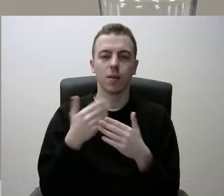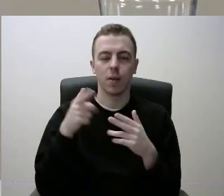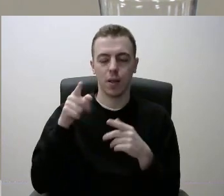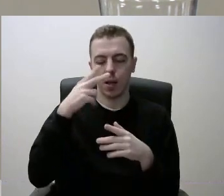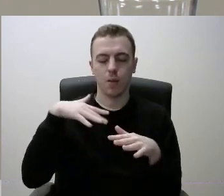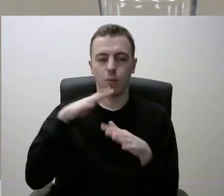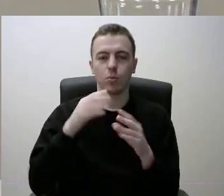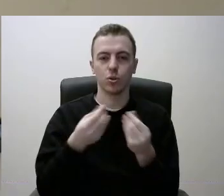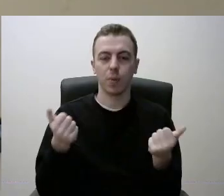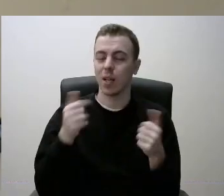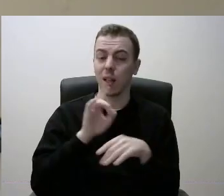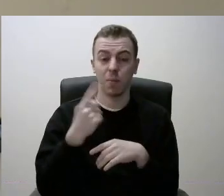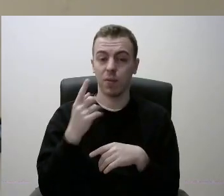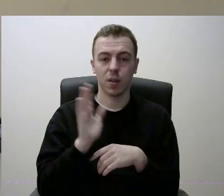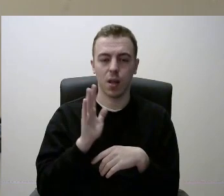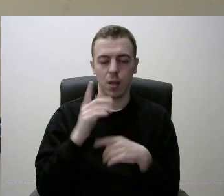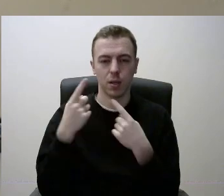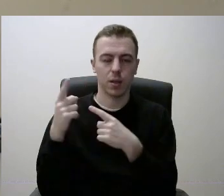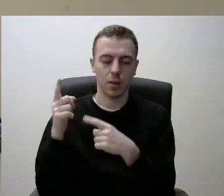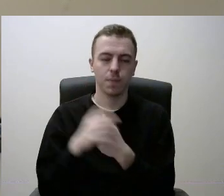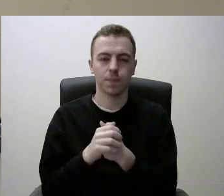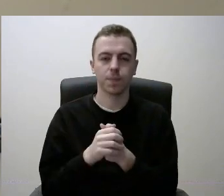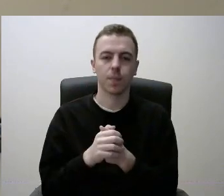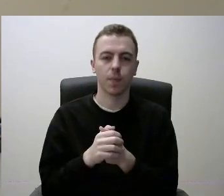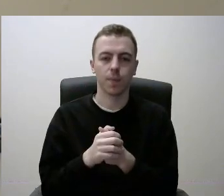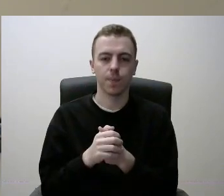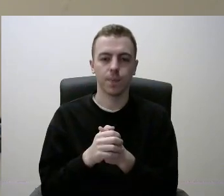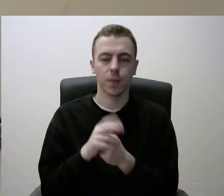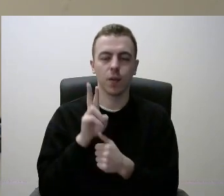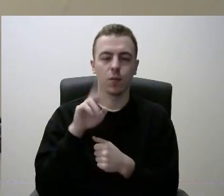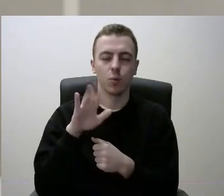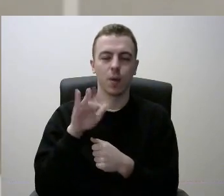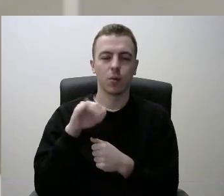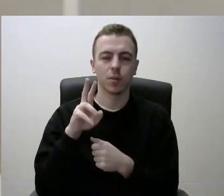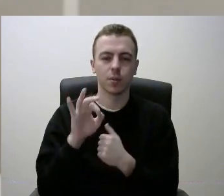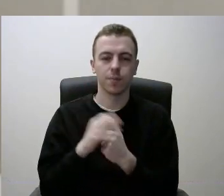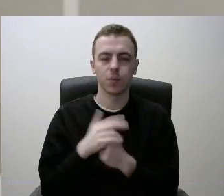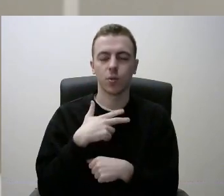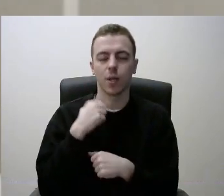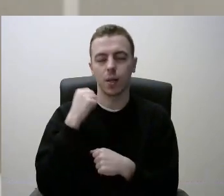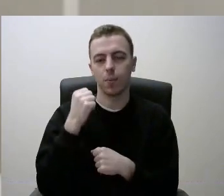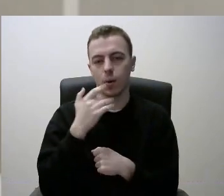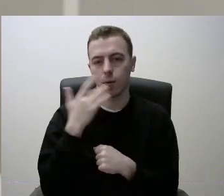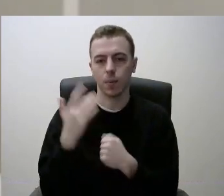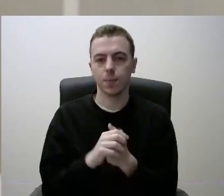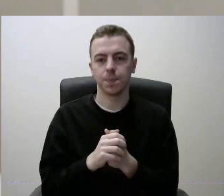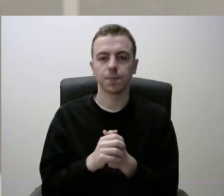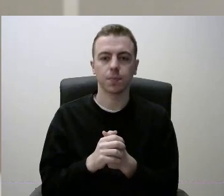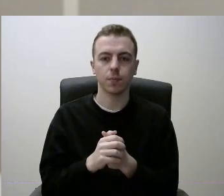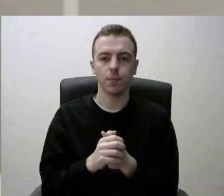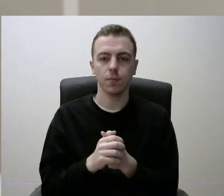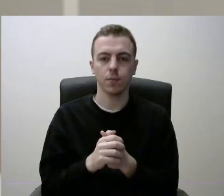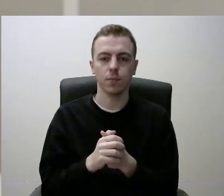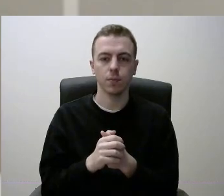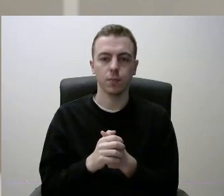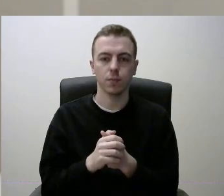ne tik Klaipėdai. Dėkuoju, Vytautas Grubliauskas, Socialdemokratų partija. Dėkui. Na, iš esmės, labai geras